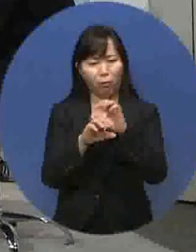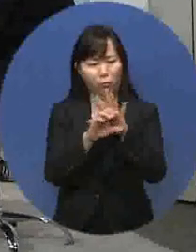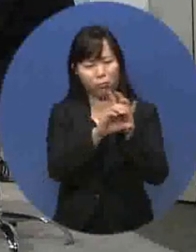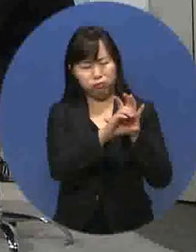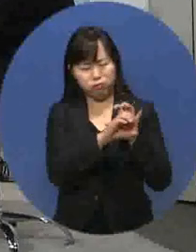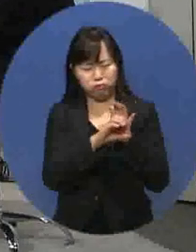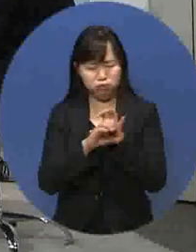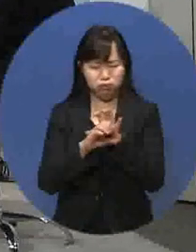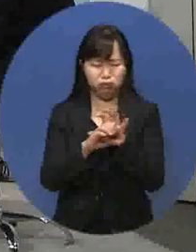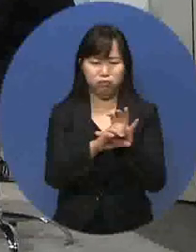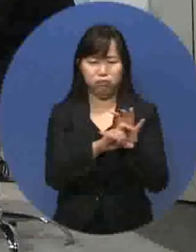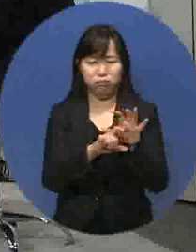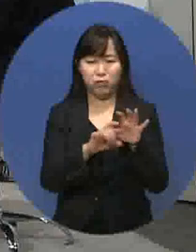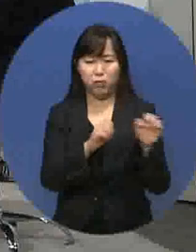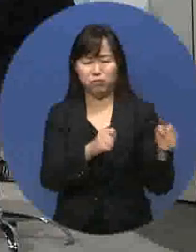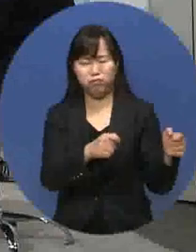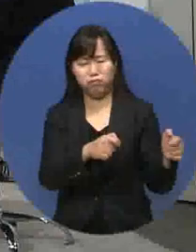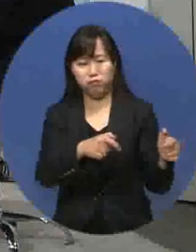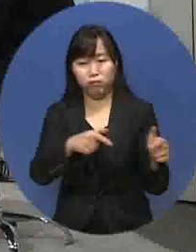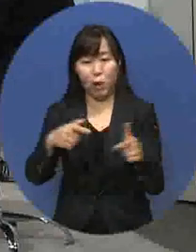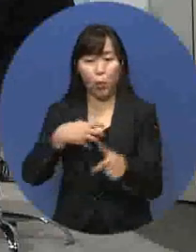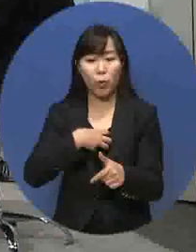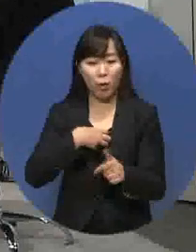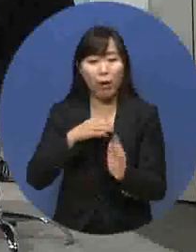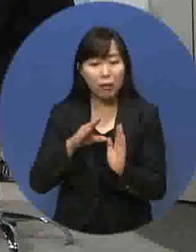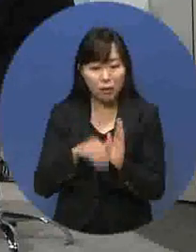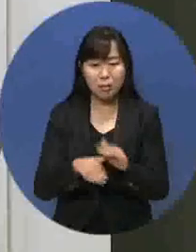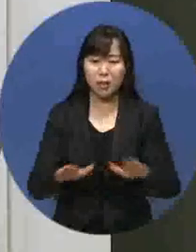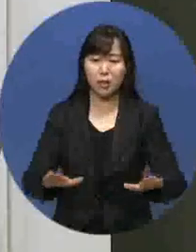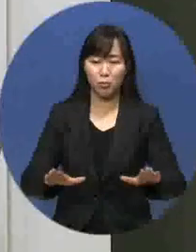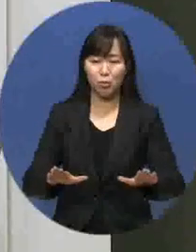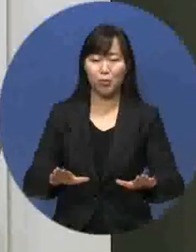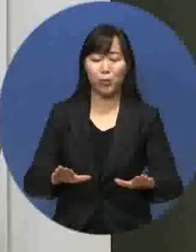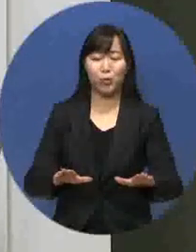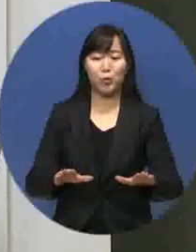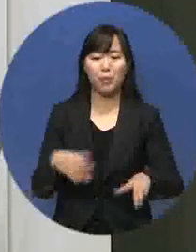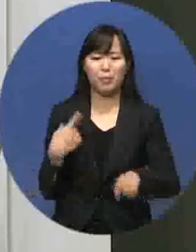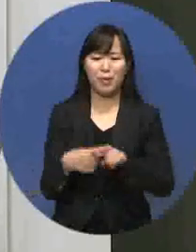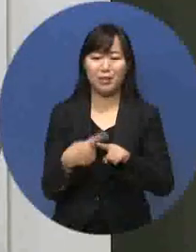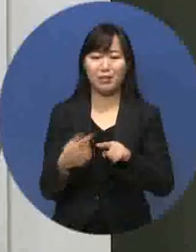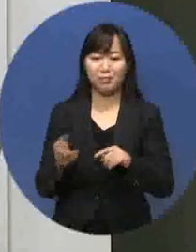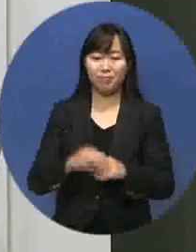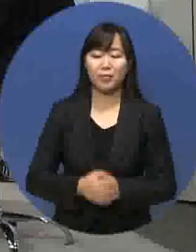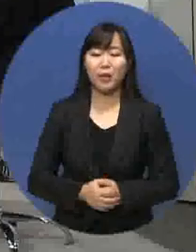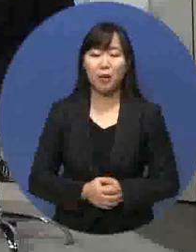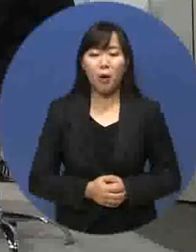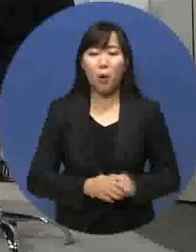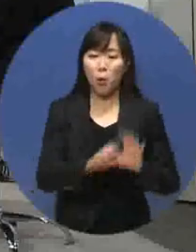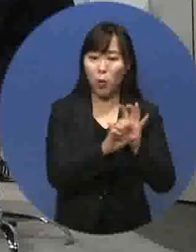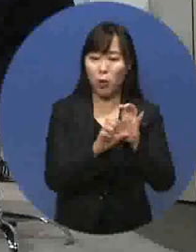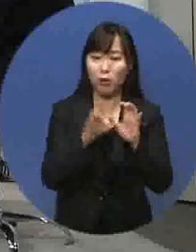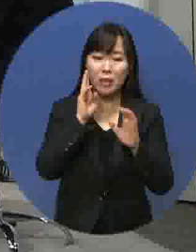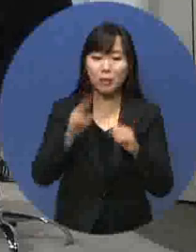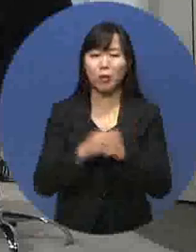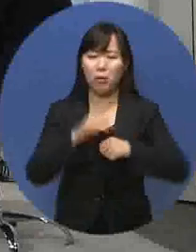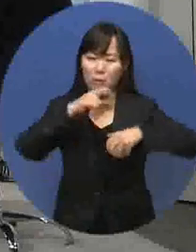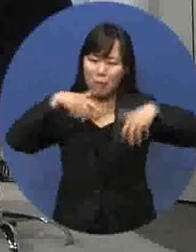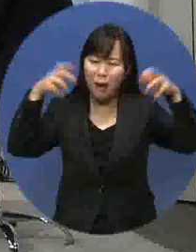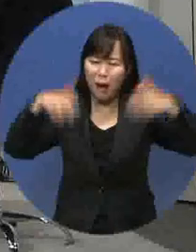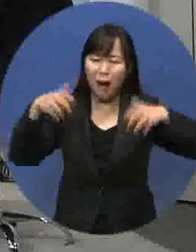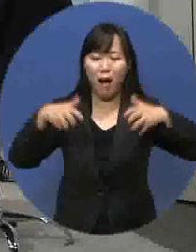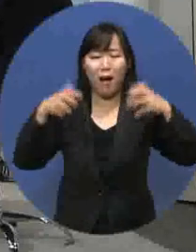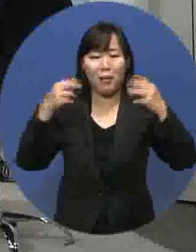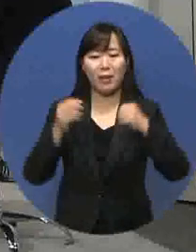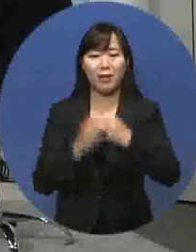코로나가 극심할 때인데 지금도 뭐 문제가 많지만은 그때는 코로나도 극심했고 비도 어마어마하게